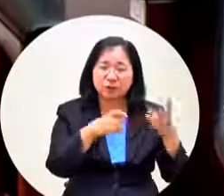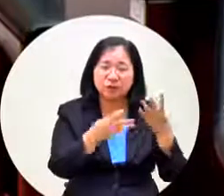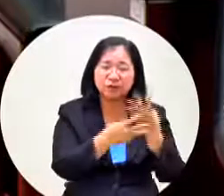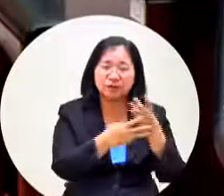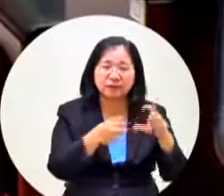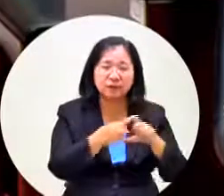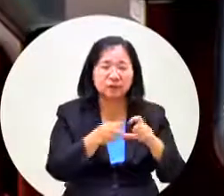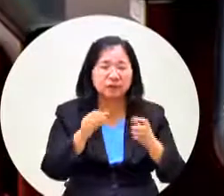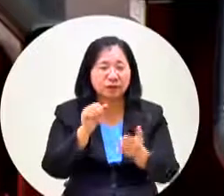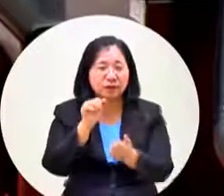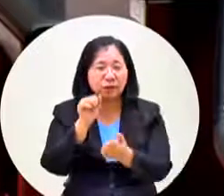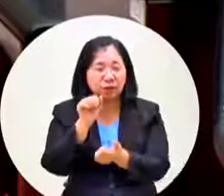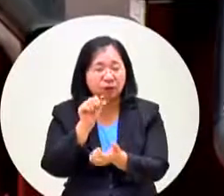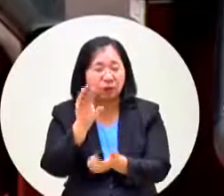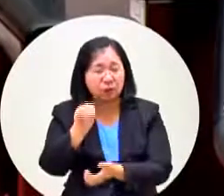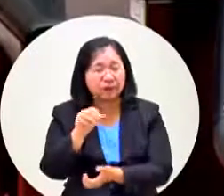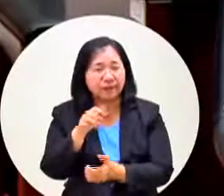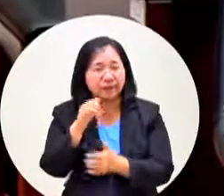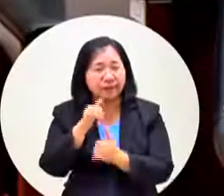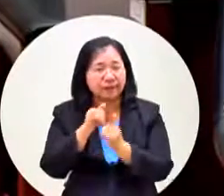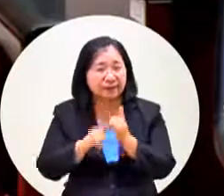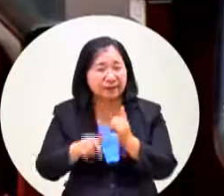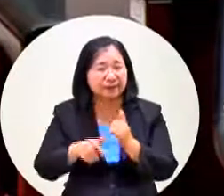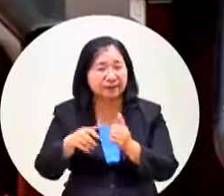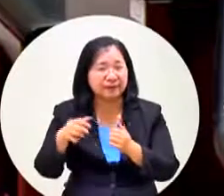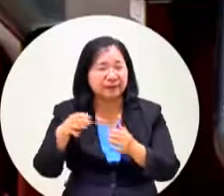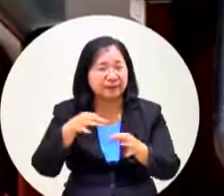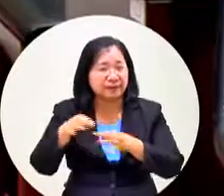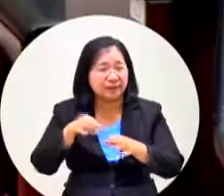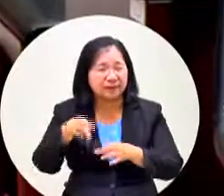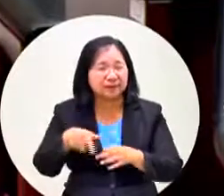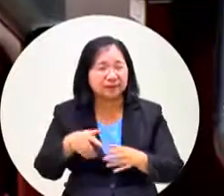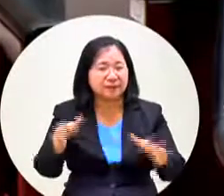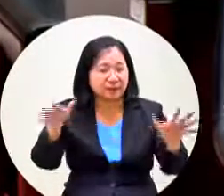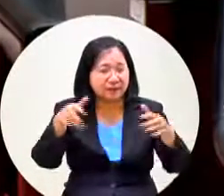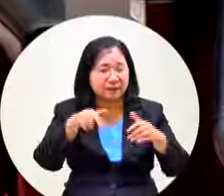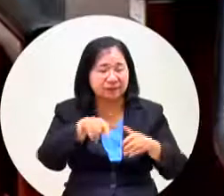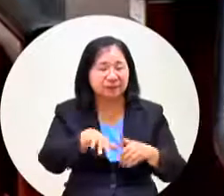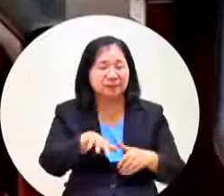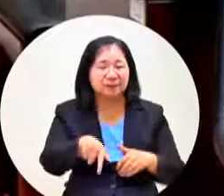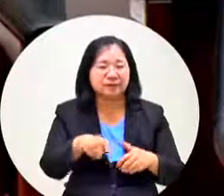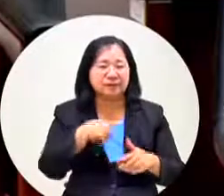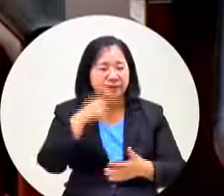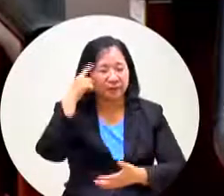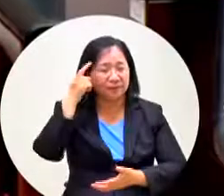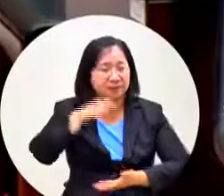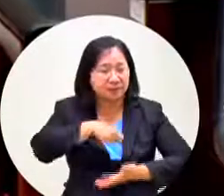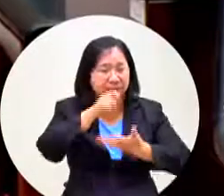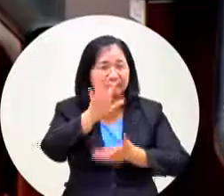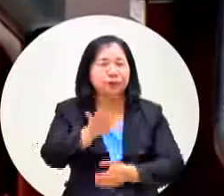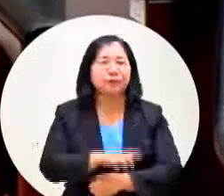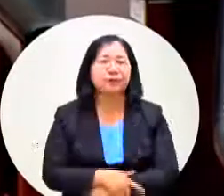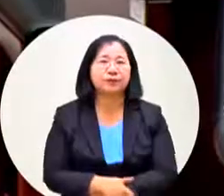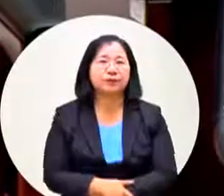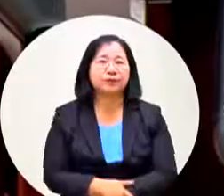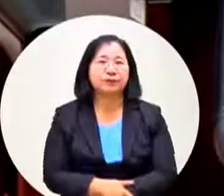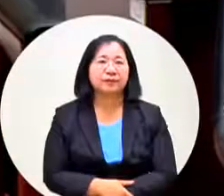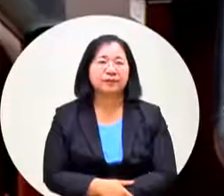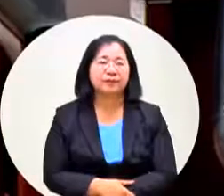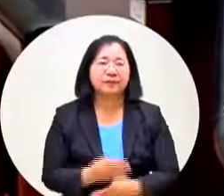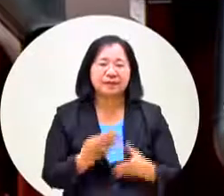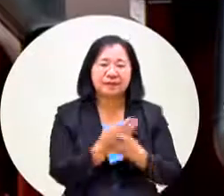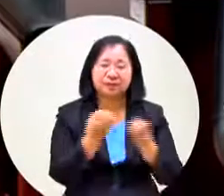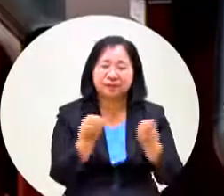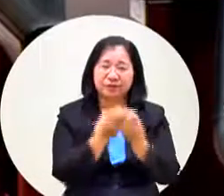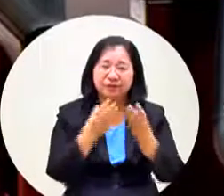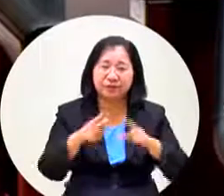啊，就是咱产业园区在开发的时吼，有邀请这个台湾港区的厂商，啊，加